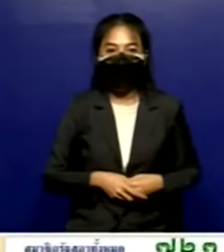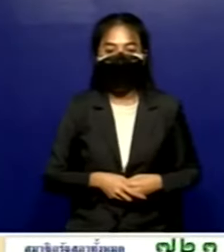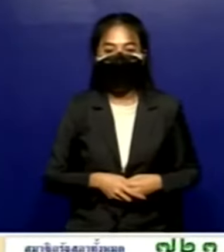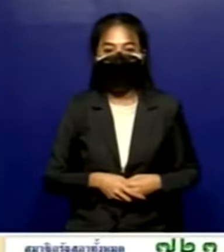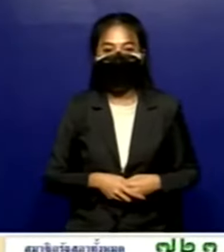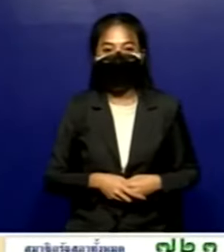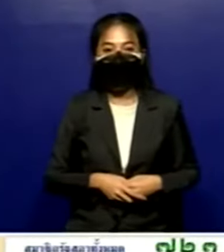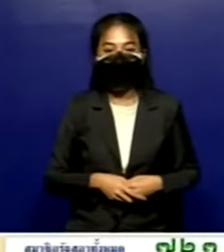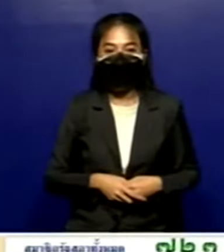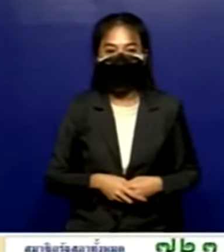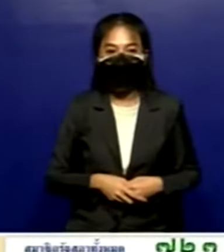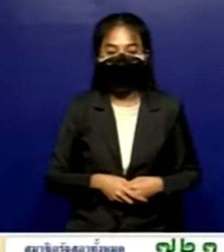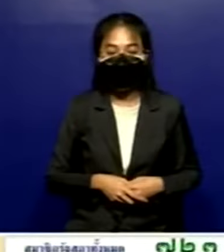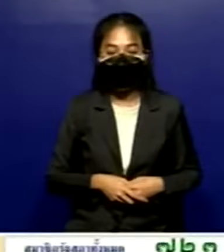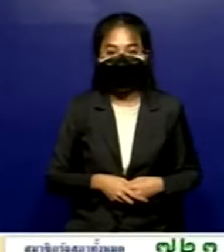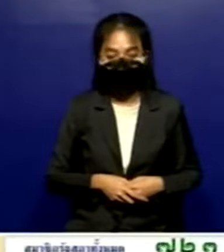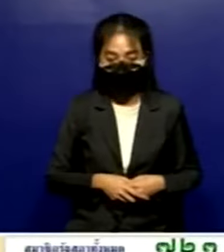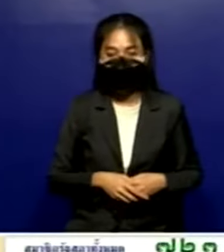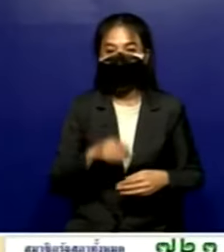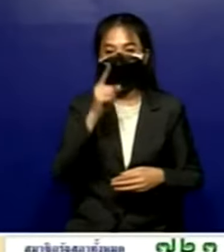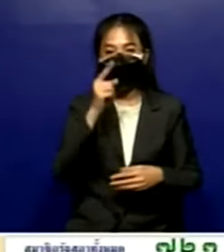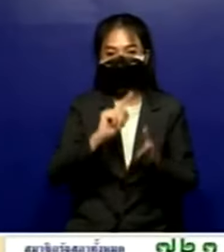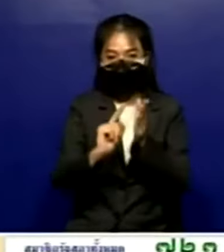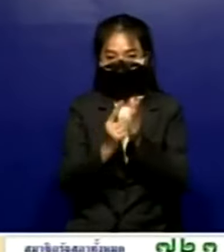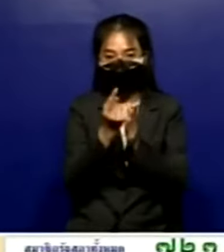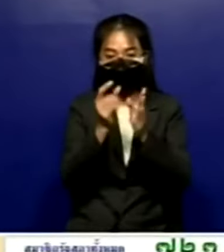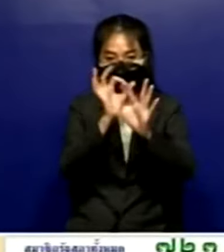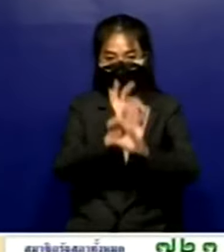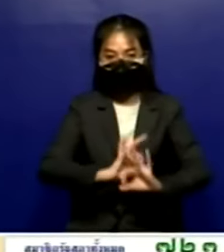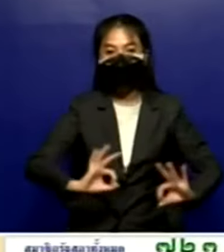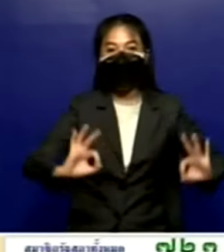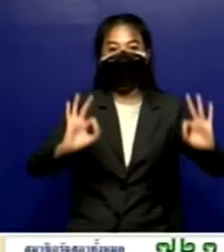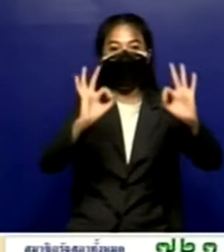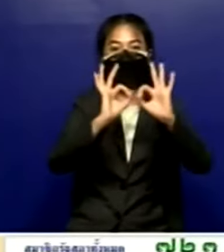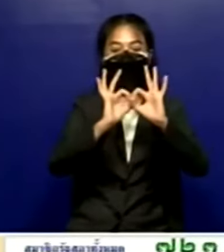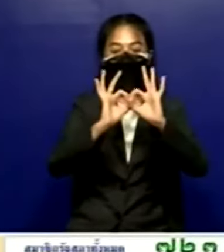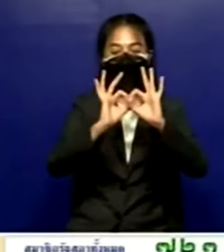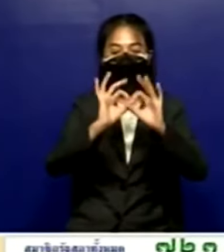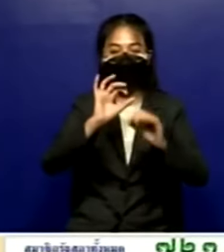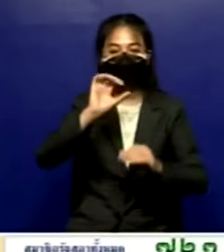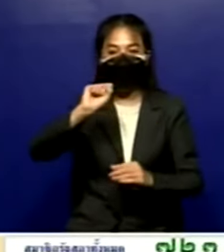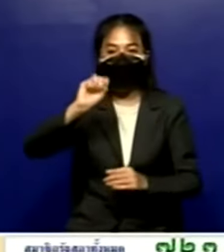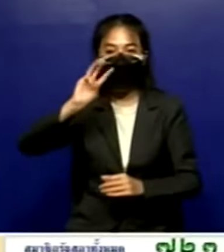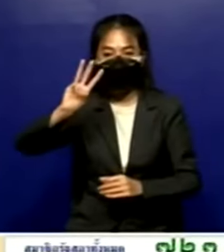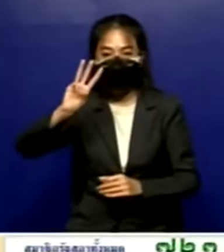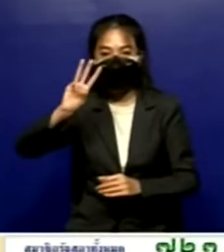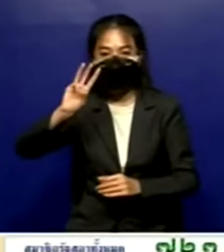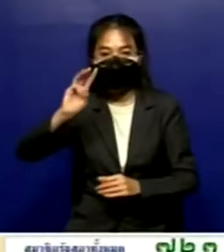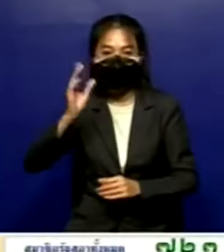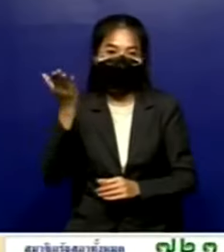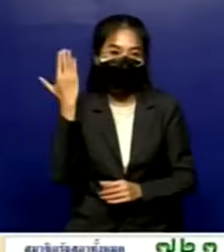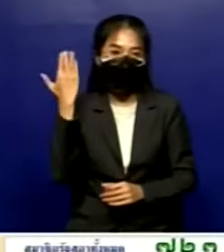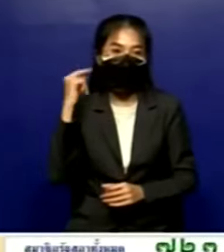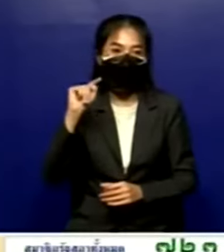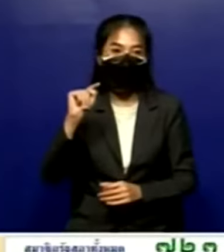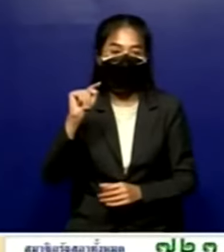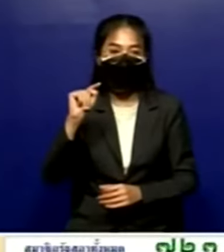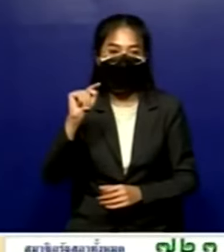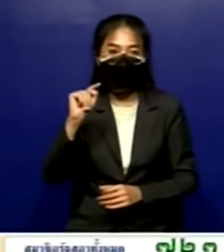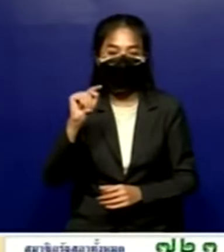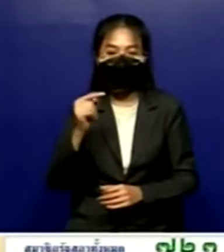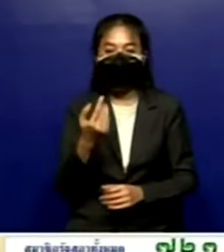เรื่องแรกนะครับเกี่ยวกับเรื่องความจำเป็นนะครับของการคงอยู่ของวุฒิสภานะครับมีเพื่อนสมาชิกหลายท่านที่ไม่เห็นด้ว